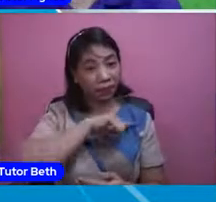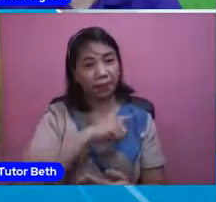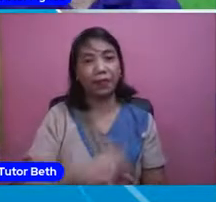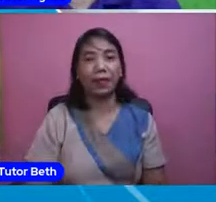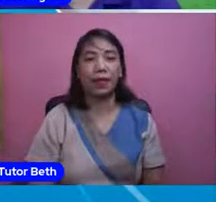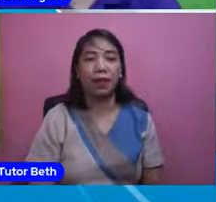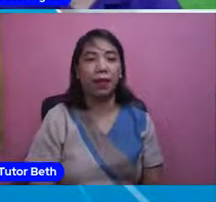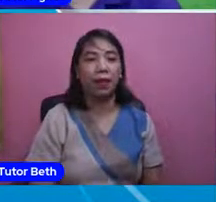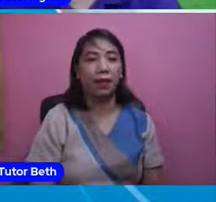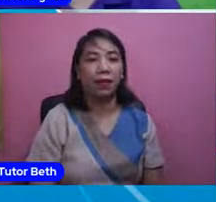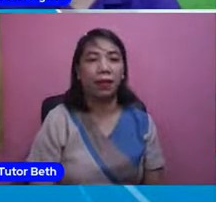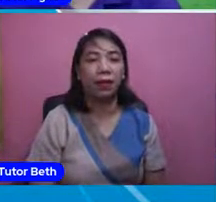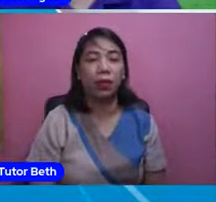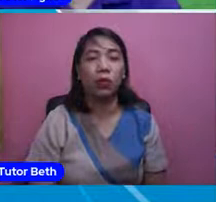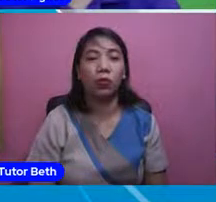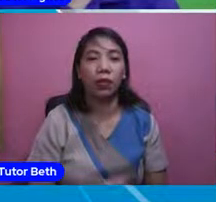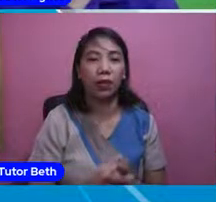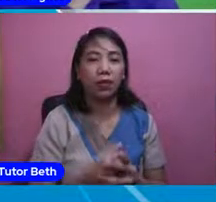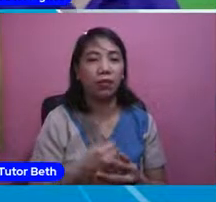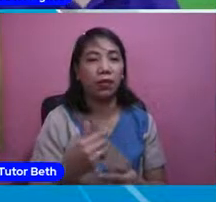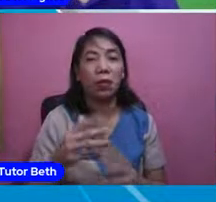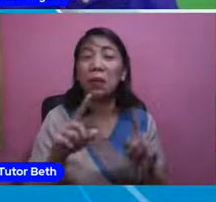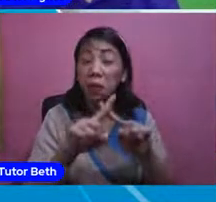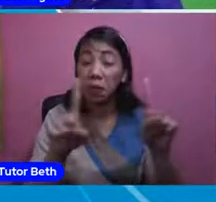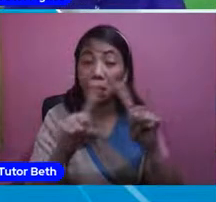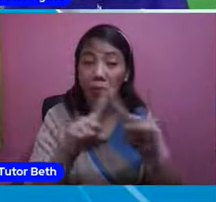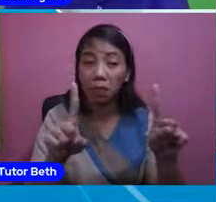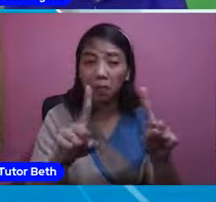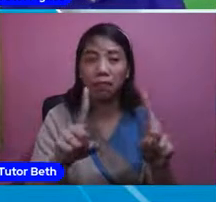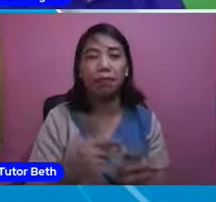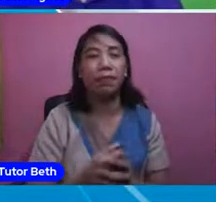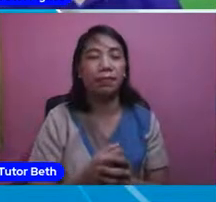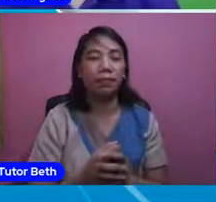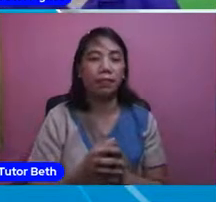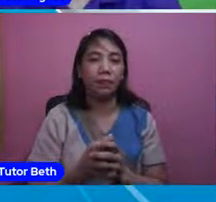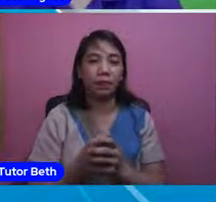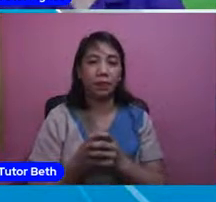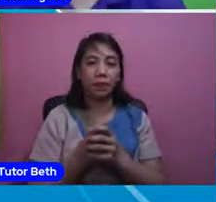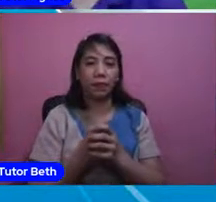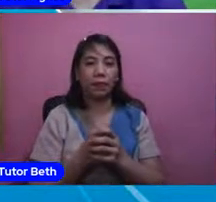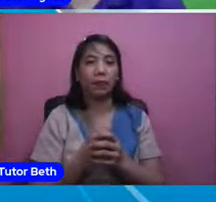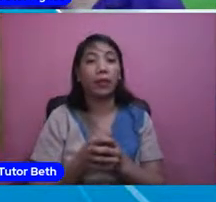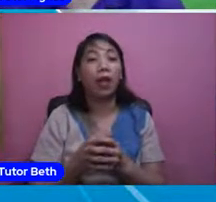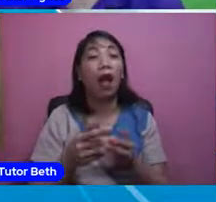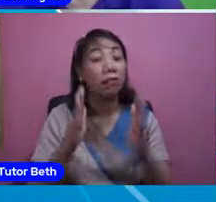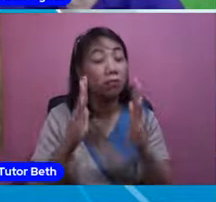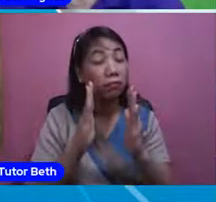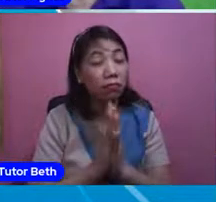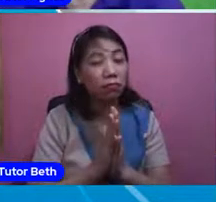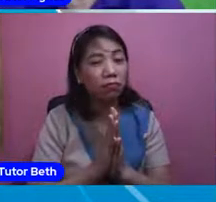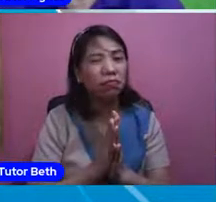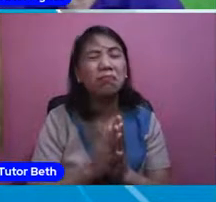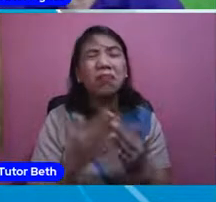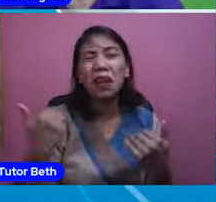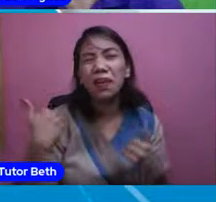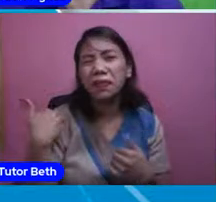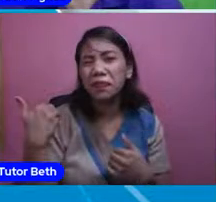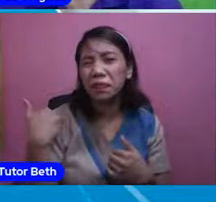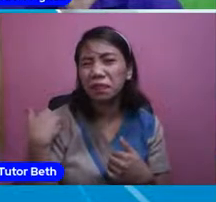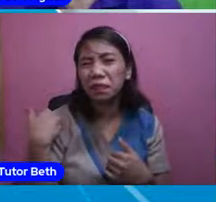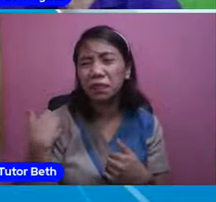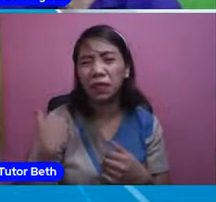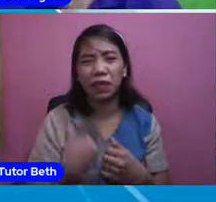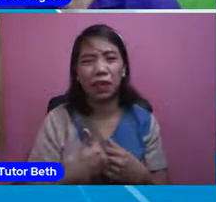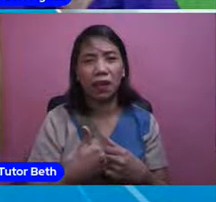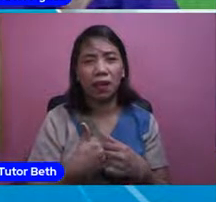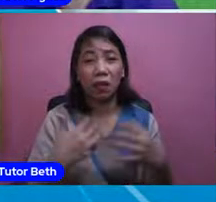katangian ng isang pamilyang meron yung isang bata. So, ang tanong ko, may connection kaya itong pinapakita